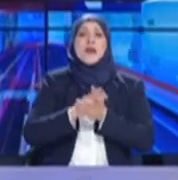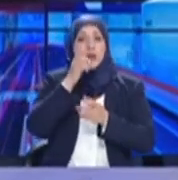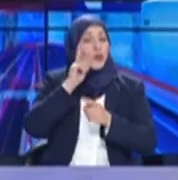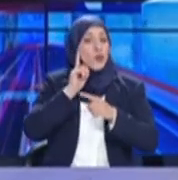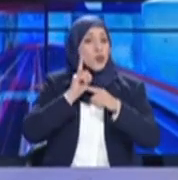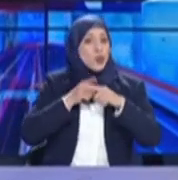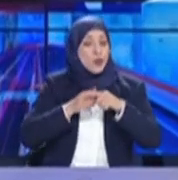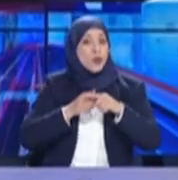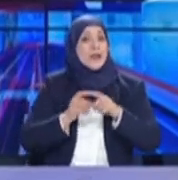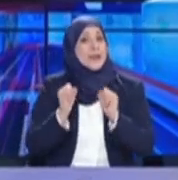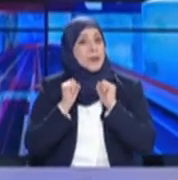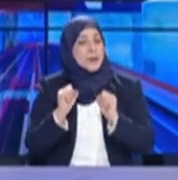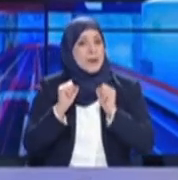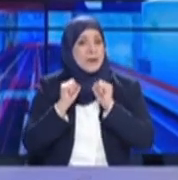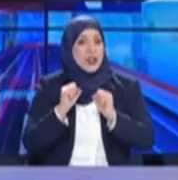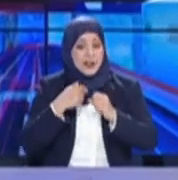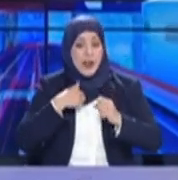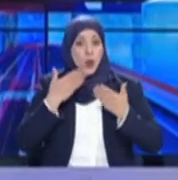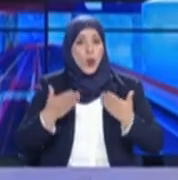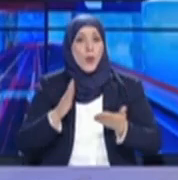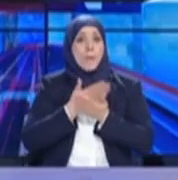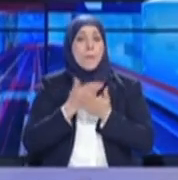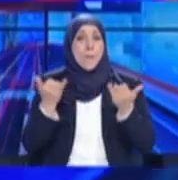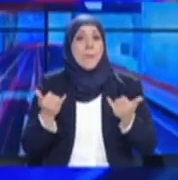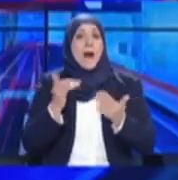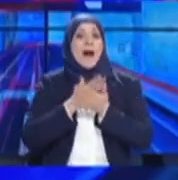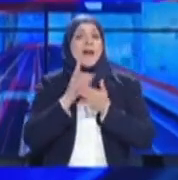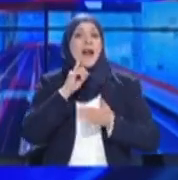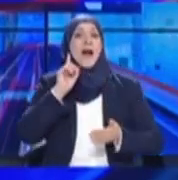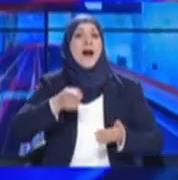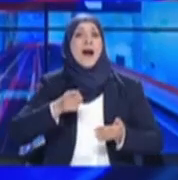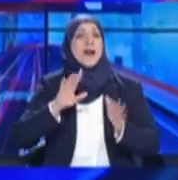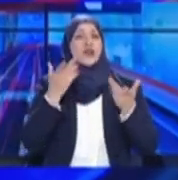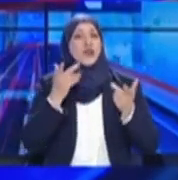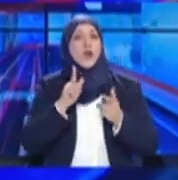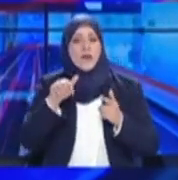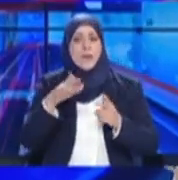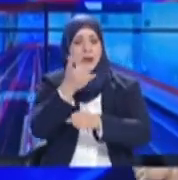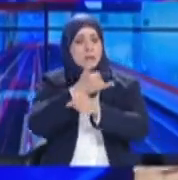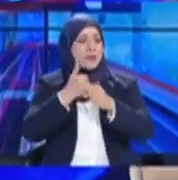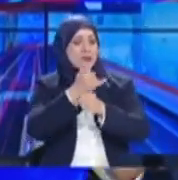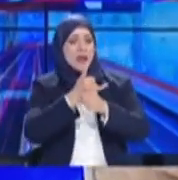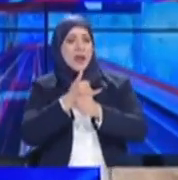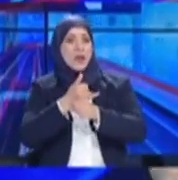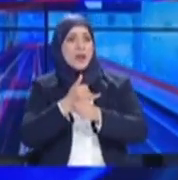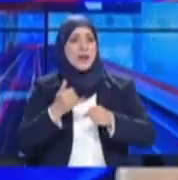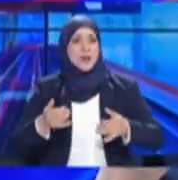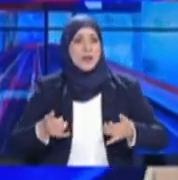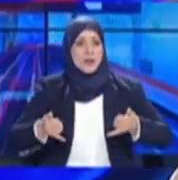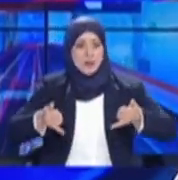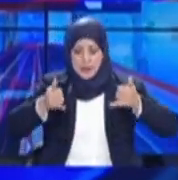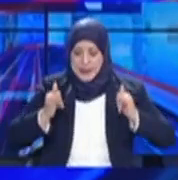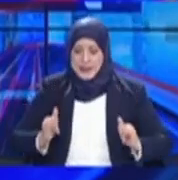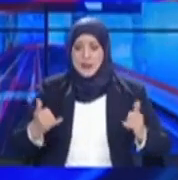بدنا في هذا اليوم خلينا قرار لانها شفنا وانه لقينا في لقاء سيعقده في كريس وفي الدوله صغيره وقرا